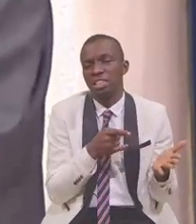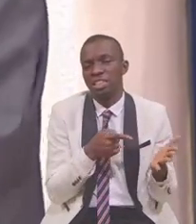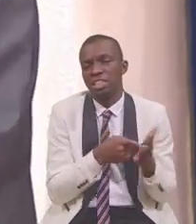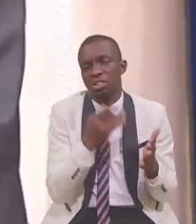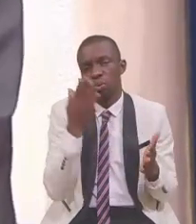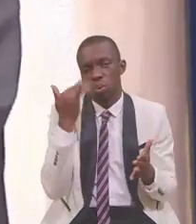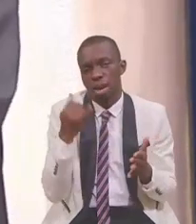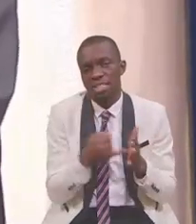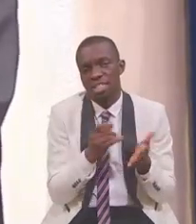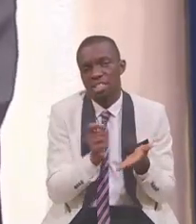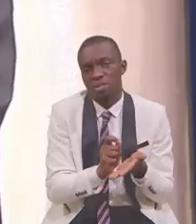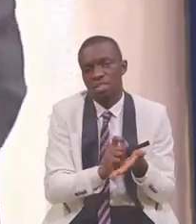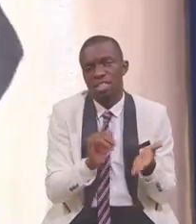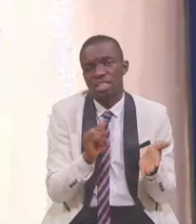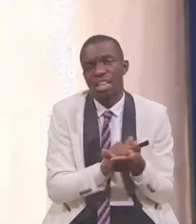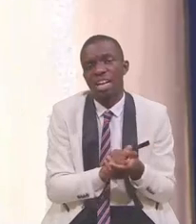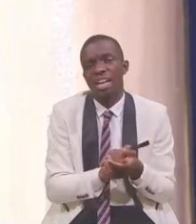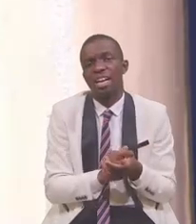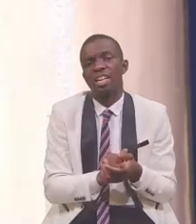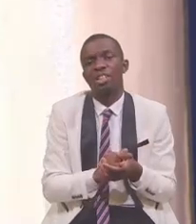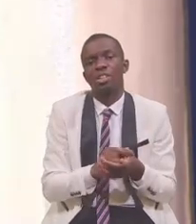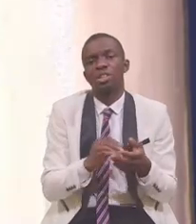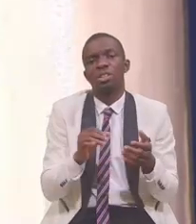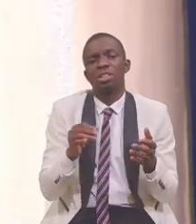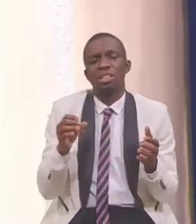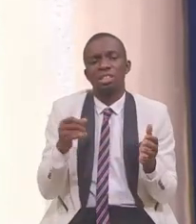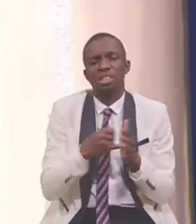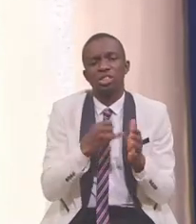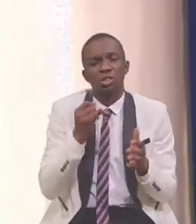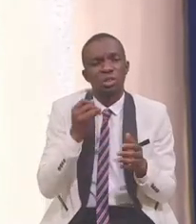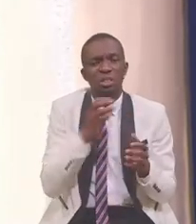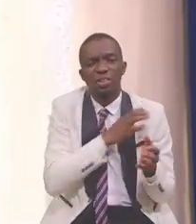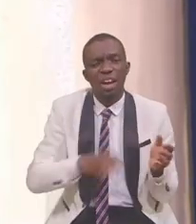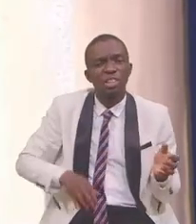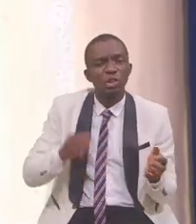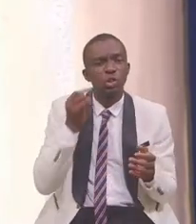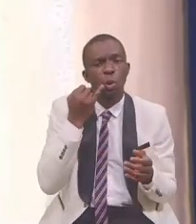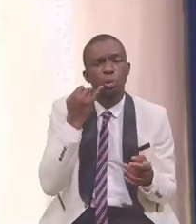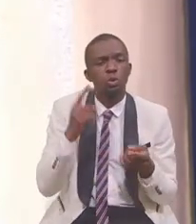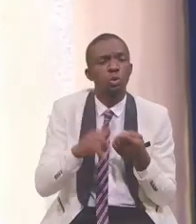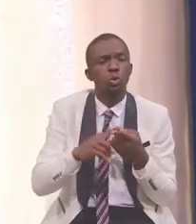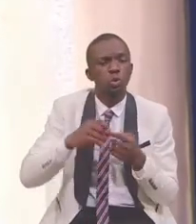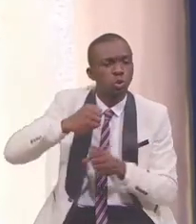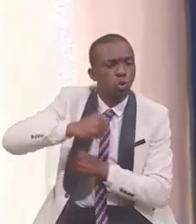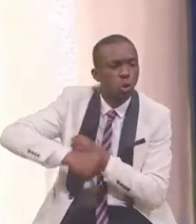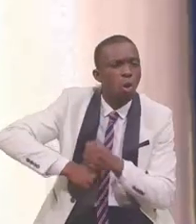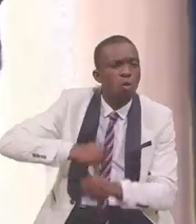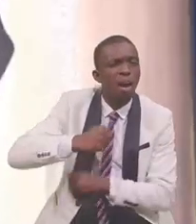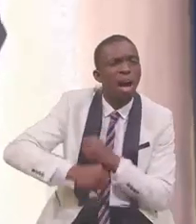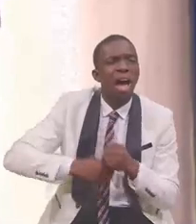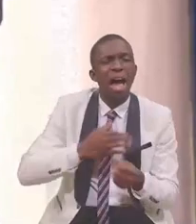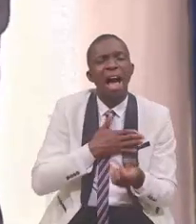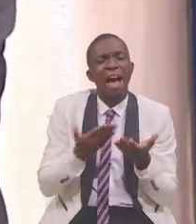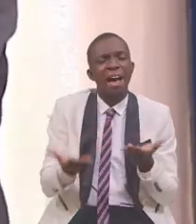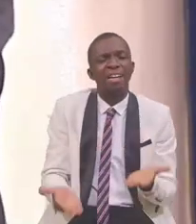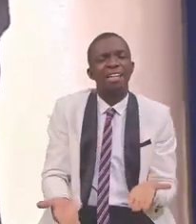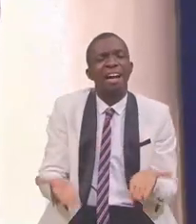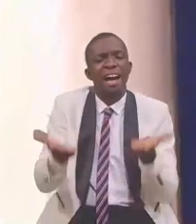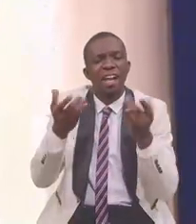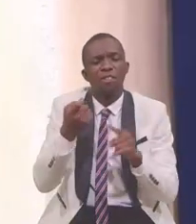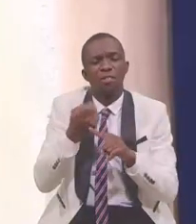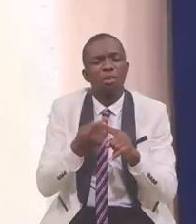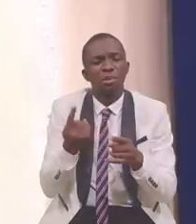souffrirait et qu'il ressusciterait des morts le troisième jour. Et que la repentance et le pardon